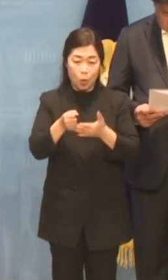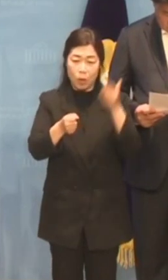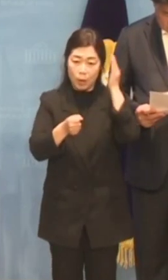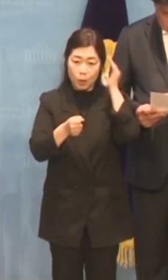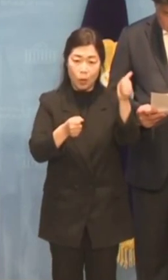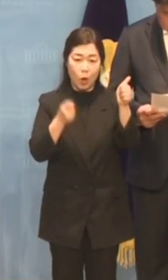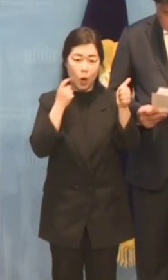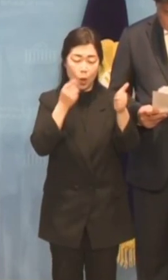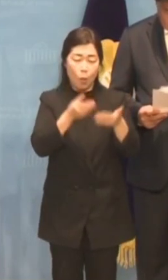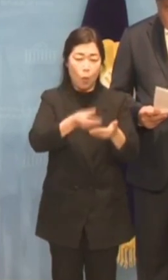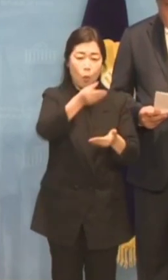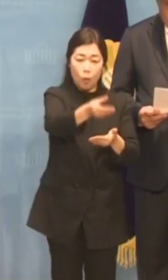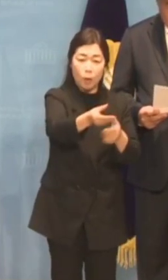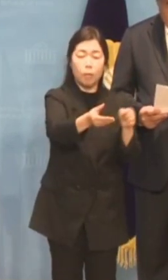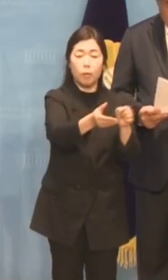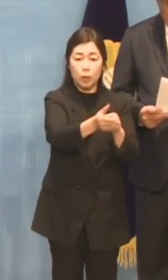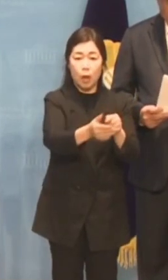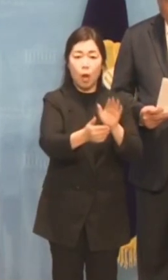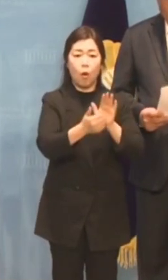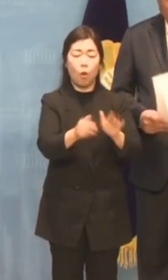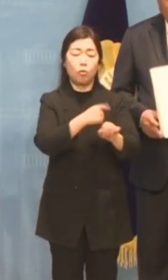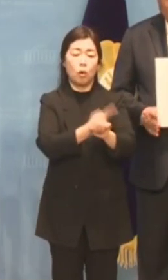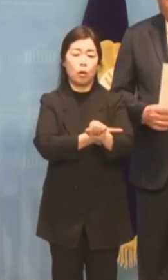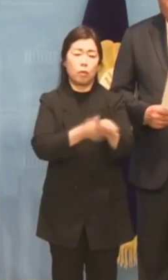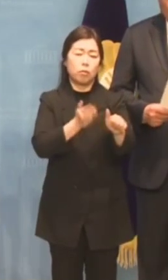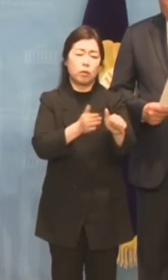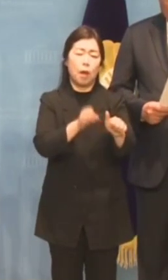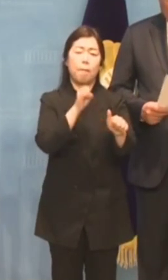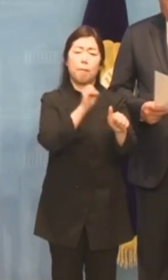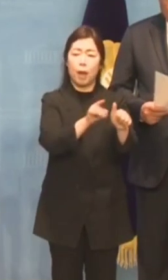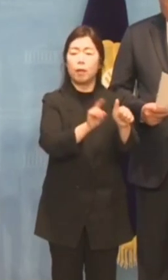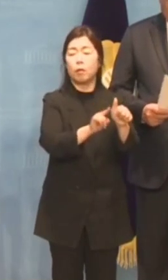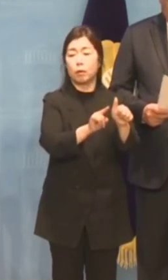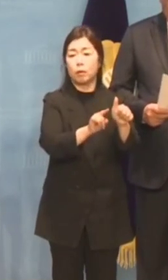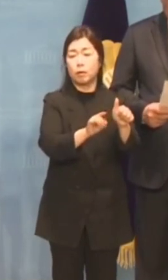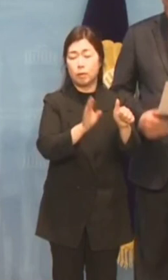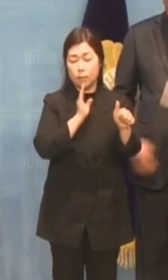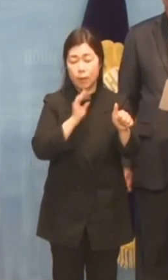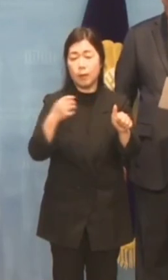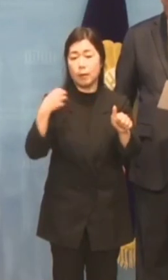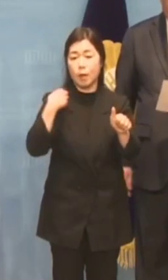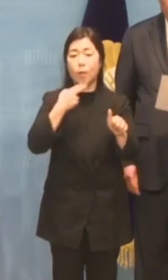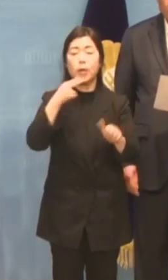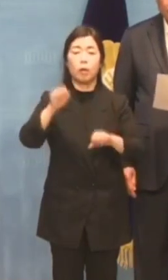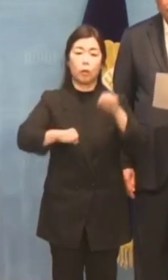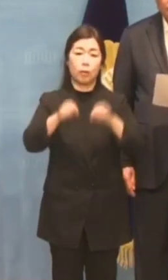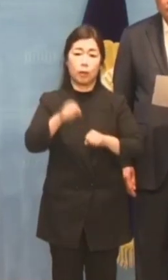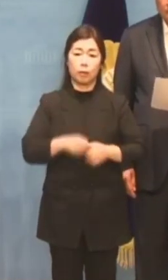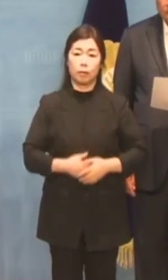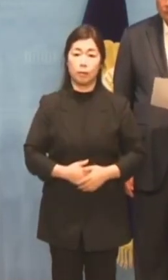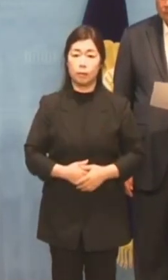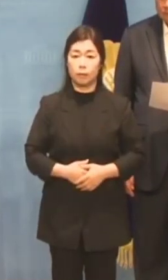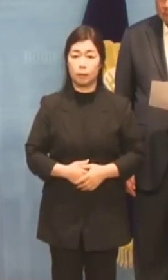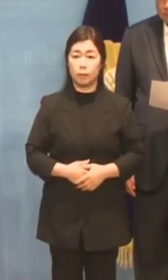가리고 거부권을 행사하도록 건의하는 것은 매우 무책임한 행동입니다.